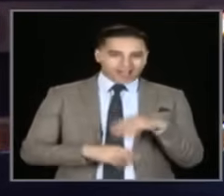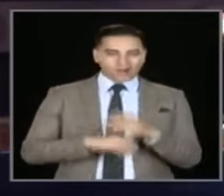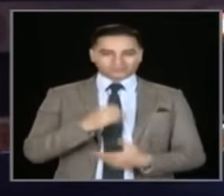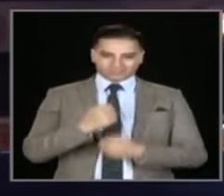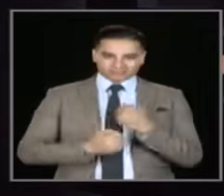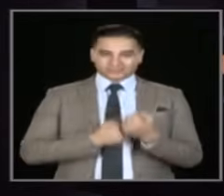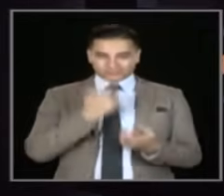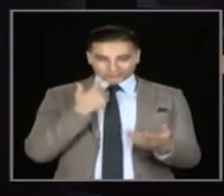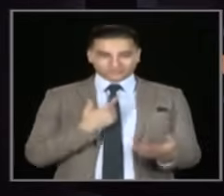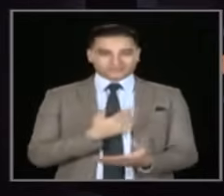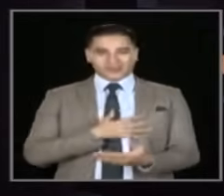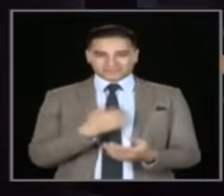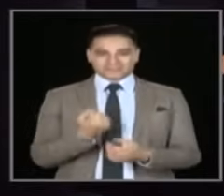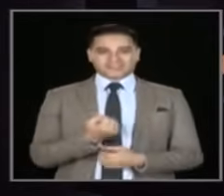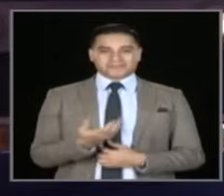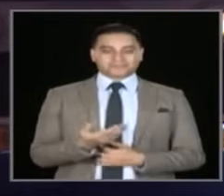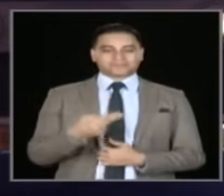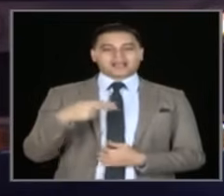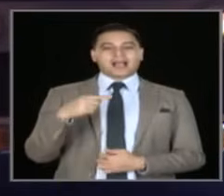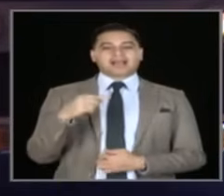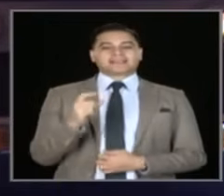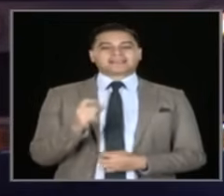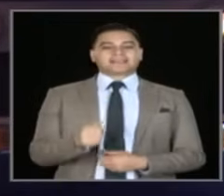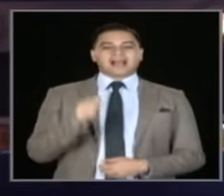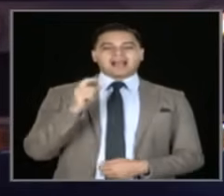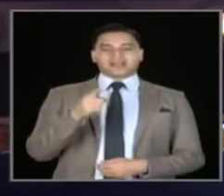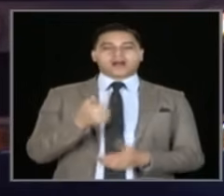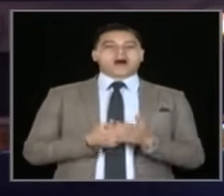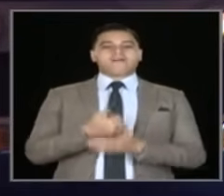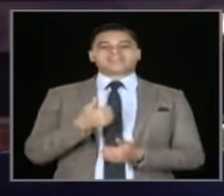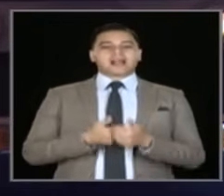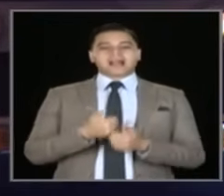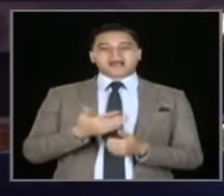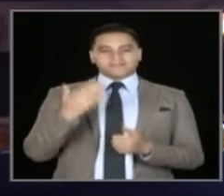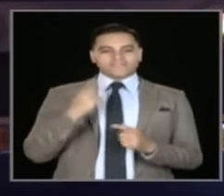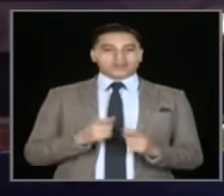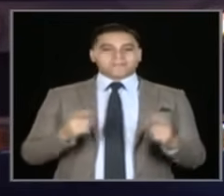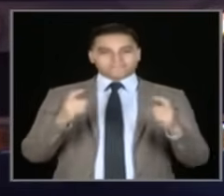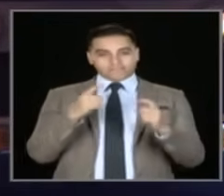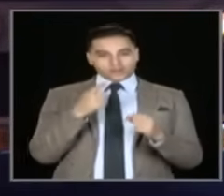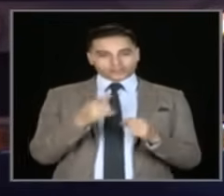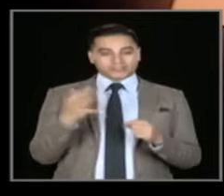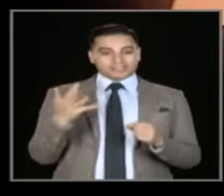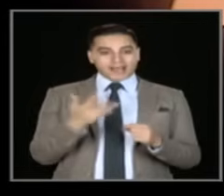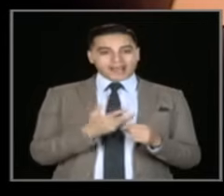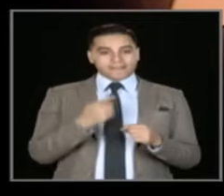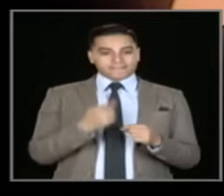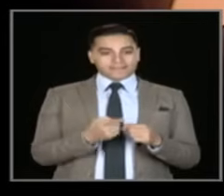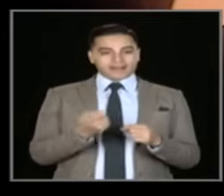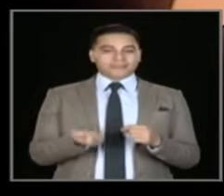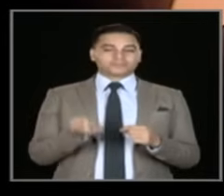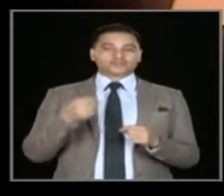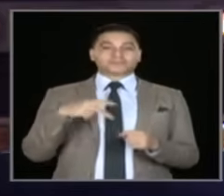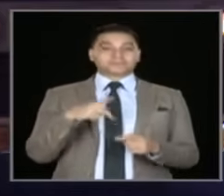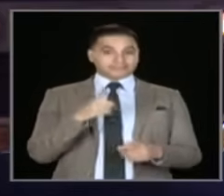عدنان ازيك يا عدنان؟ الحمد لله يا دكتور. أفضل لاعب الماتش اللي فات بالرغم من توديع البطولة، جبت كام نقطة؟